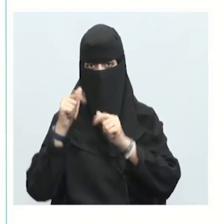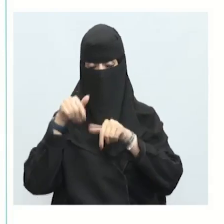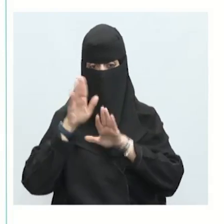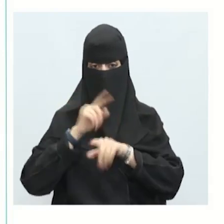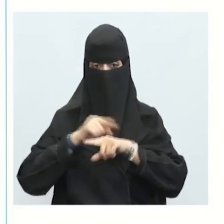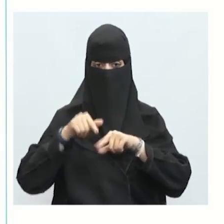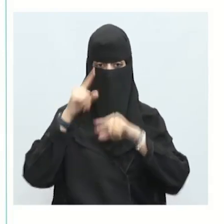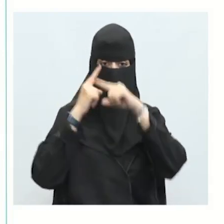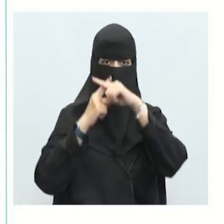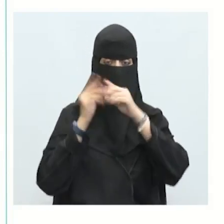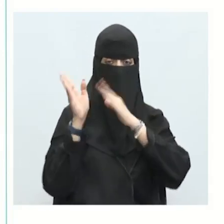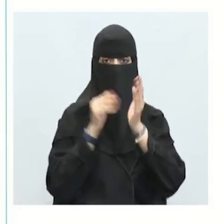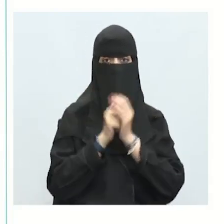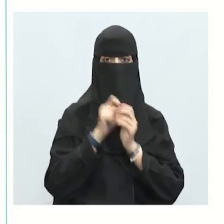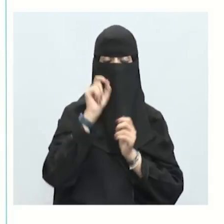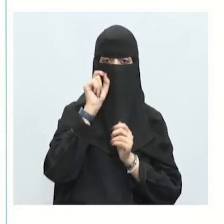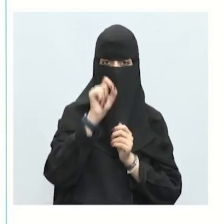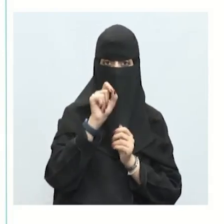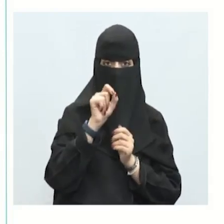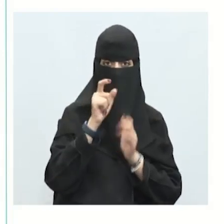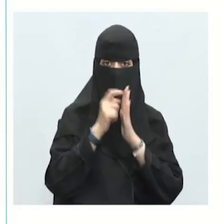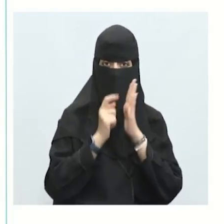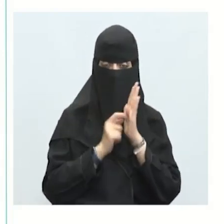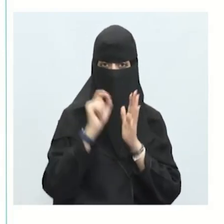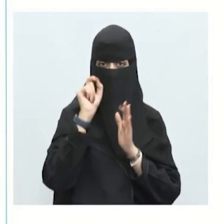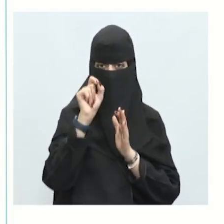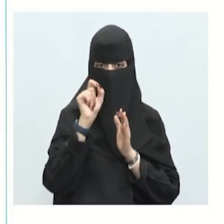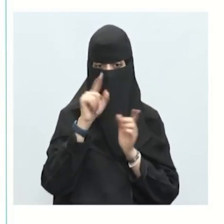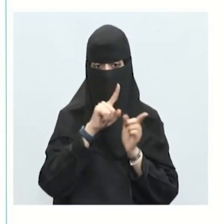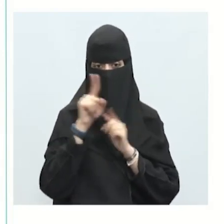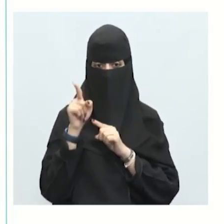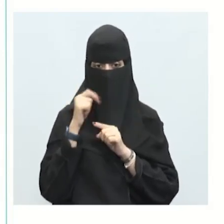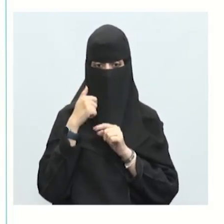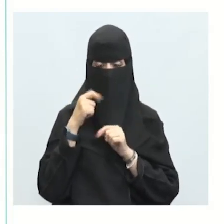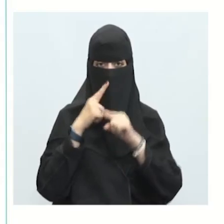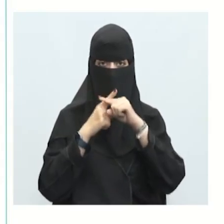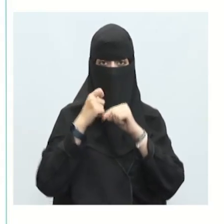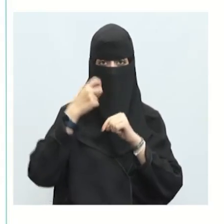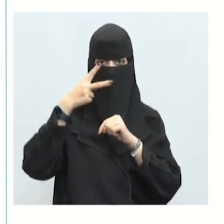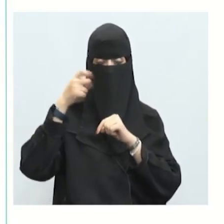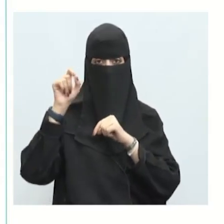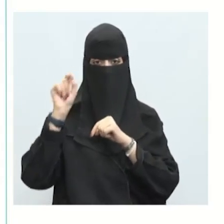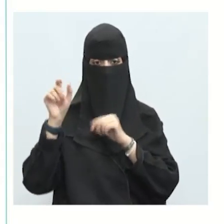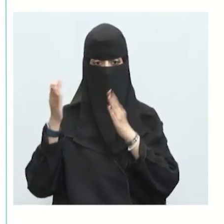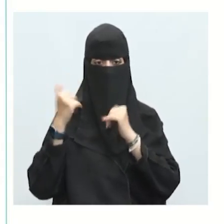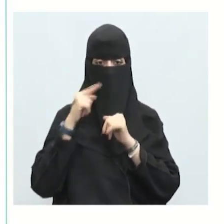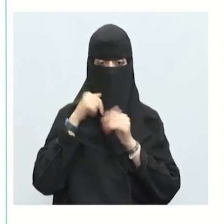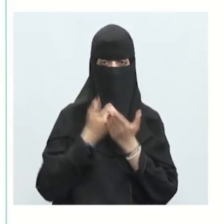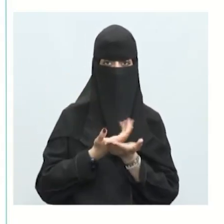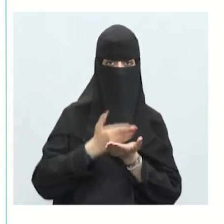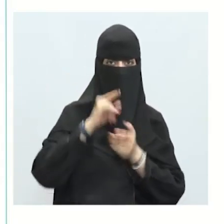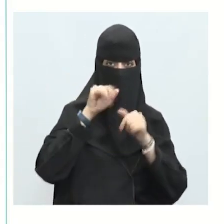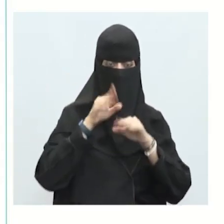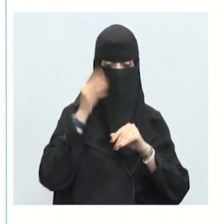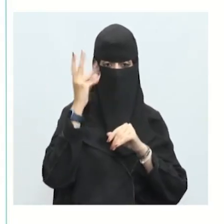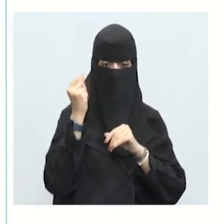الى الاكس ثم ناتي الى الشرط اللي هو اف هل الاكس اكبر من الصفر برنت